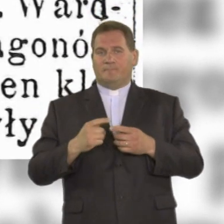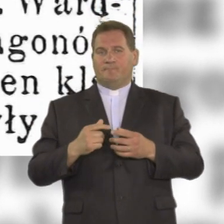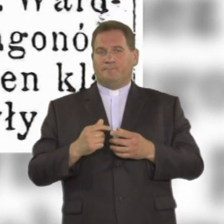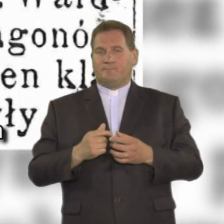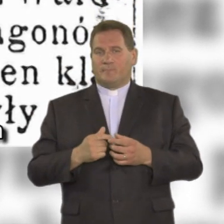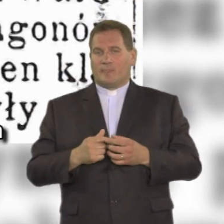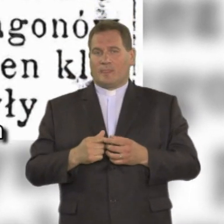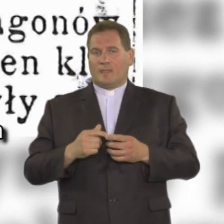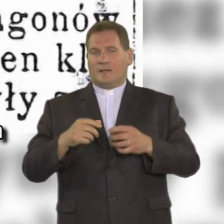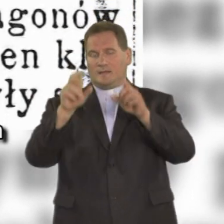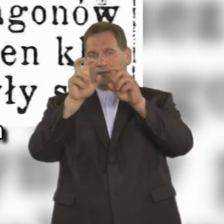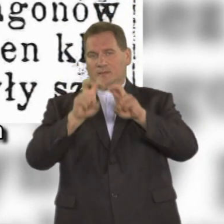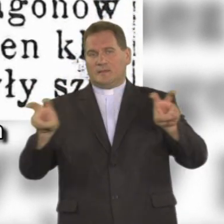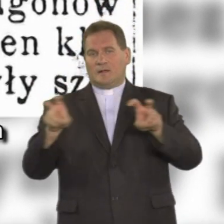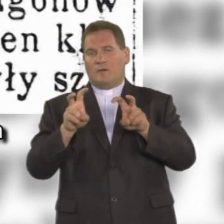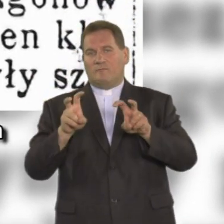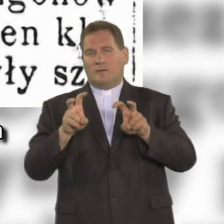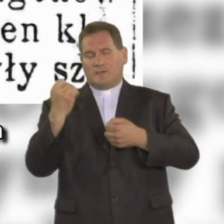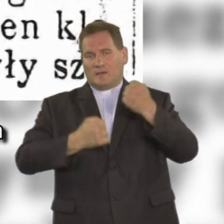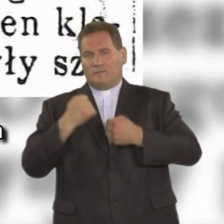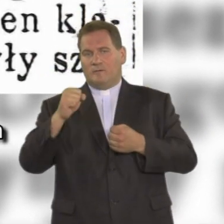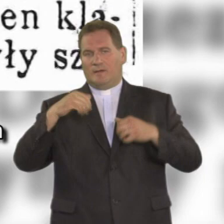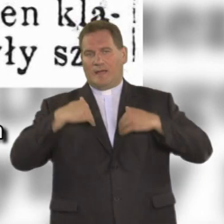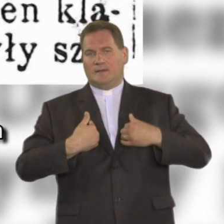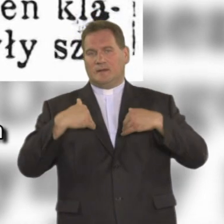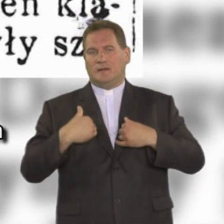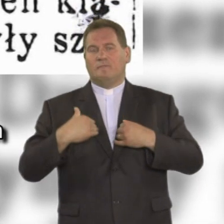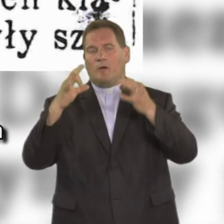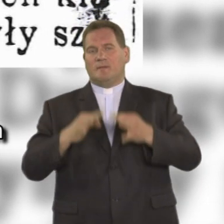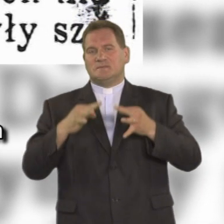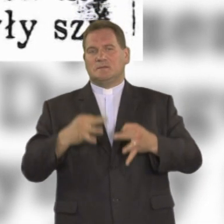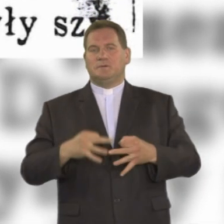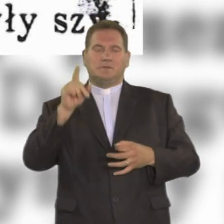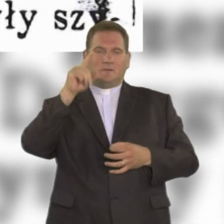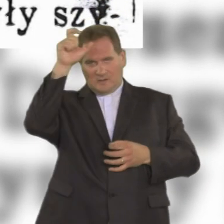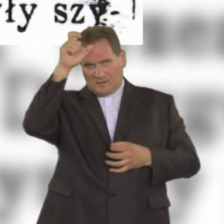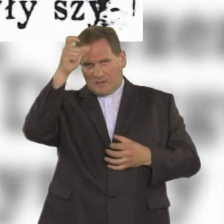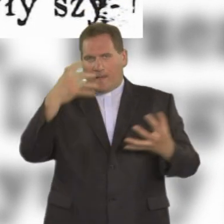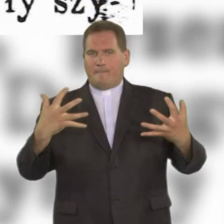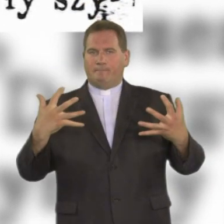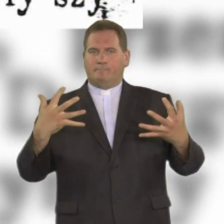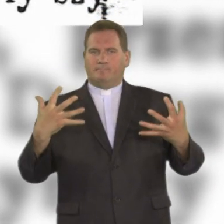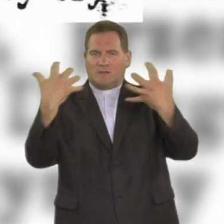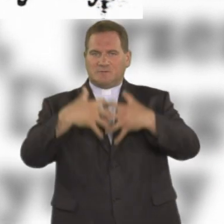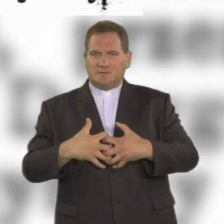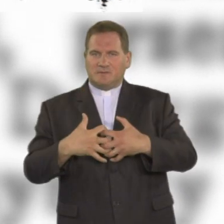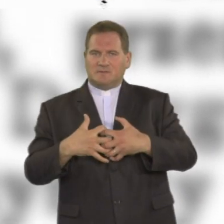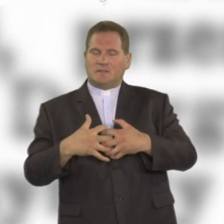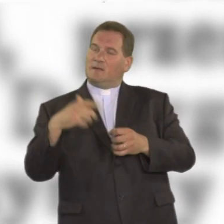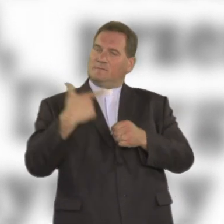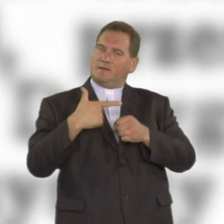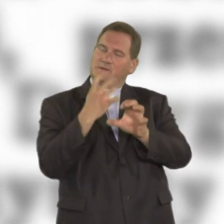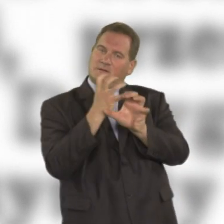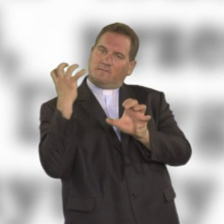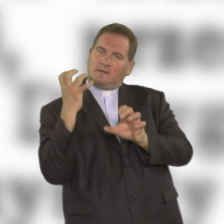Scenic. Dyrygował nią Anglik Jol w obecności maszynisty Warta. Przyprowadziła ona ze sobą 20 wagonów,